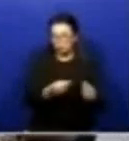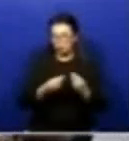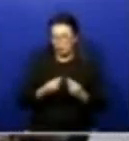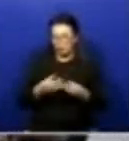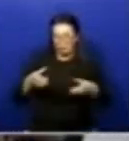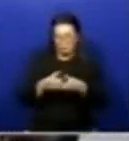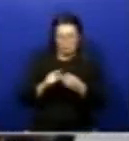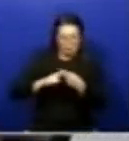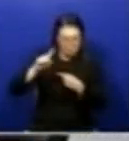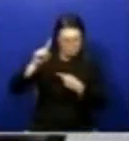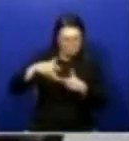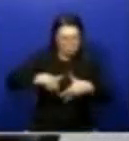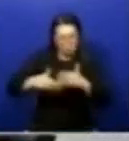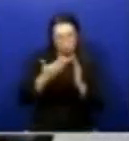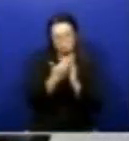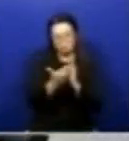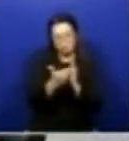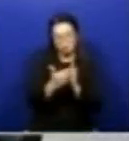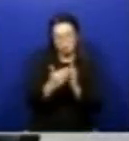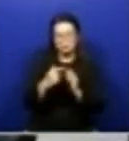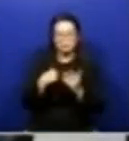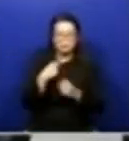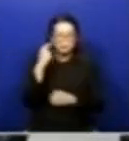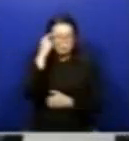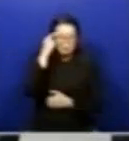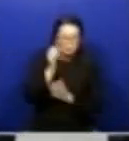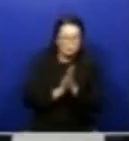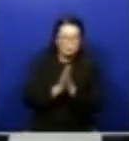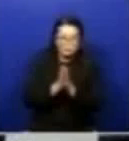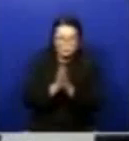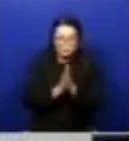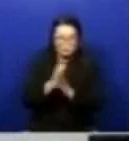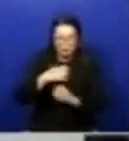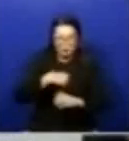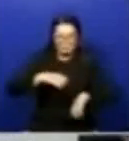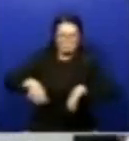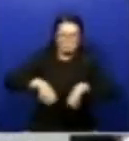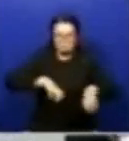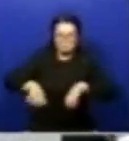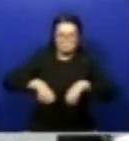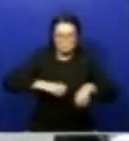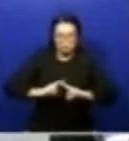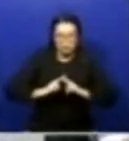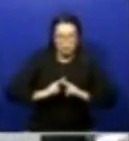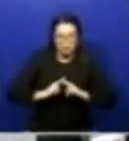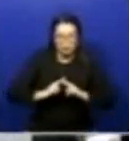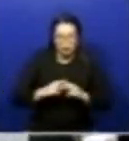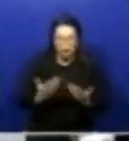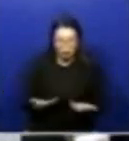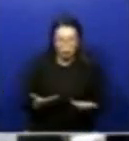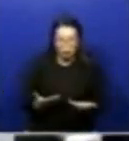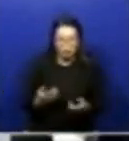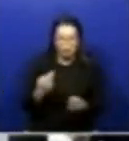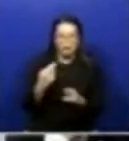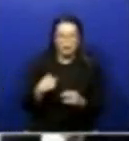1ชาวบ้านในภาคอีสานก็หวังว่าวันนี้เราจะได้บริหารประเทศอีกปรากฏว่าได้แต่